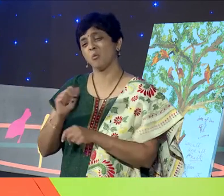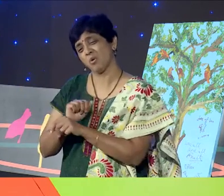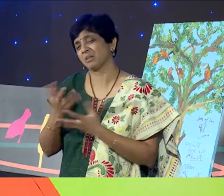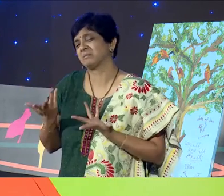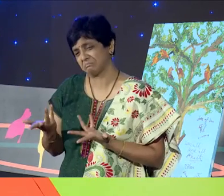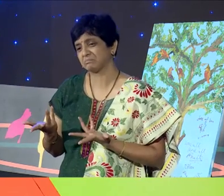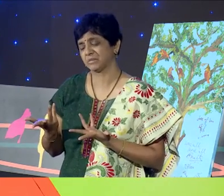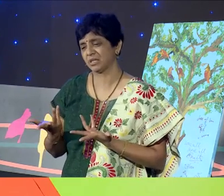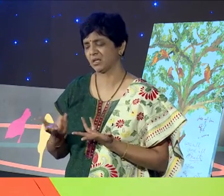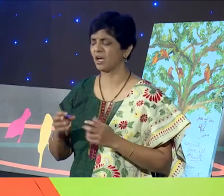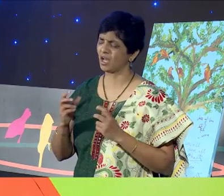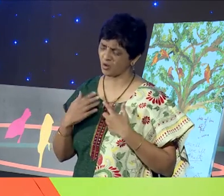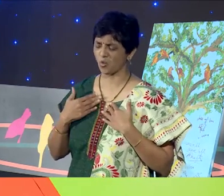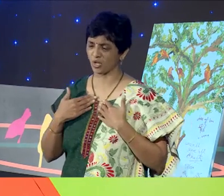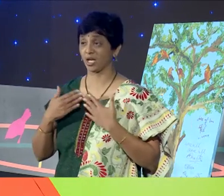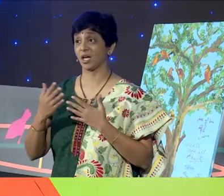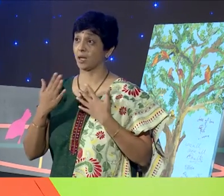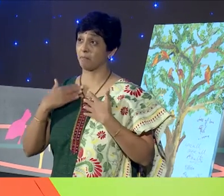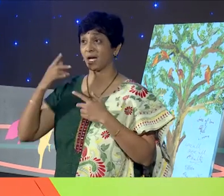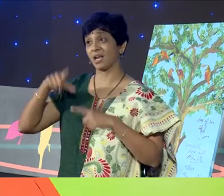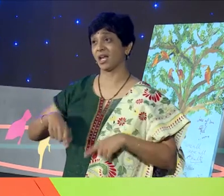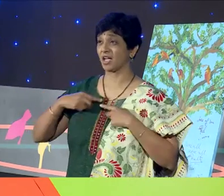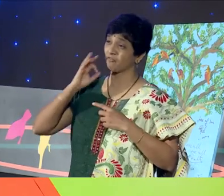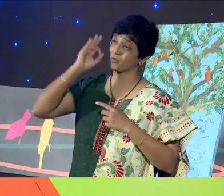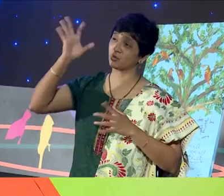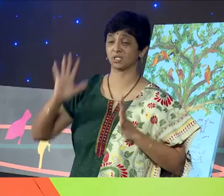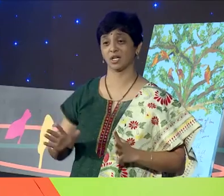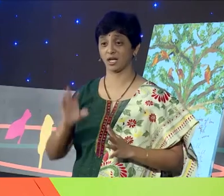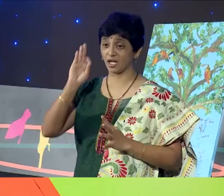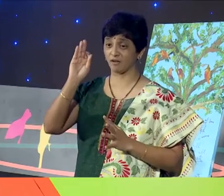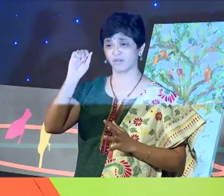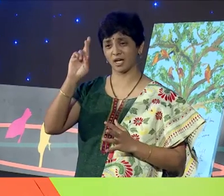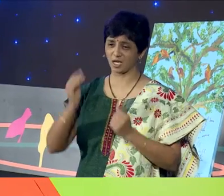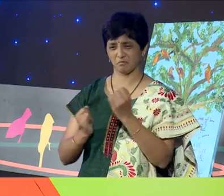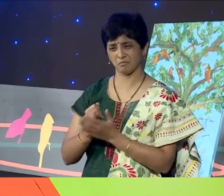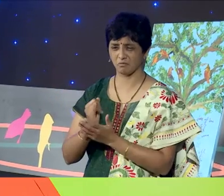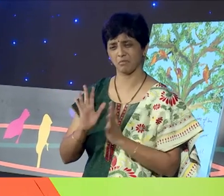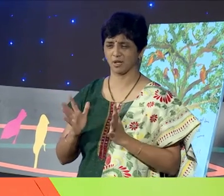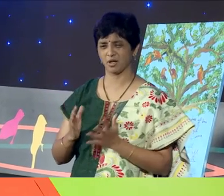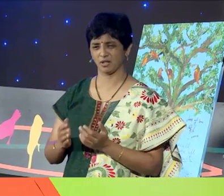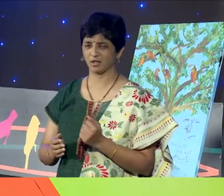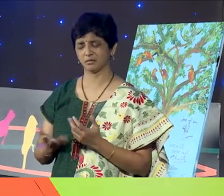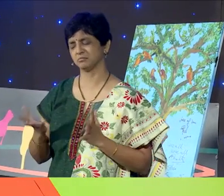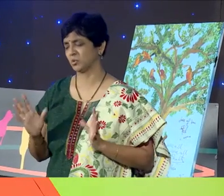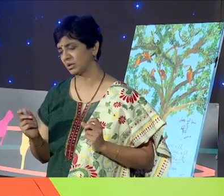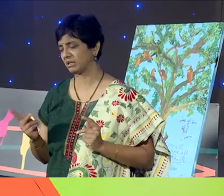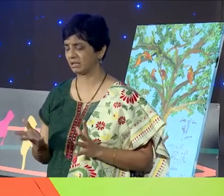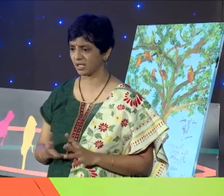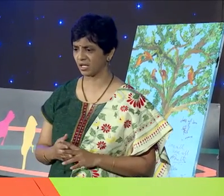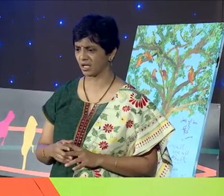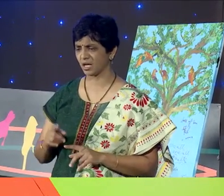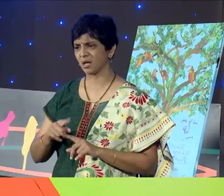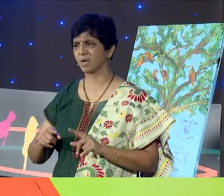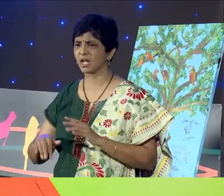निश्चित था कि चलो कुछ करने के लिए है आगे, कुछ नहीं तो फार्मिंग ही कर लेंगे। लेकिन पोस्ट ग्रेजुएशन के फर्स्ट